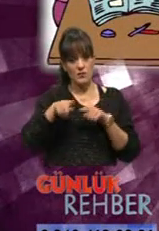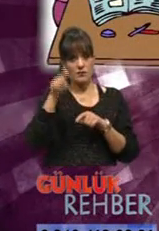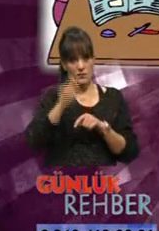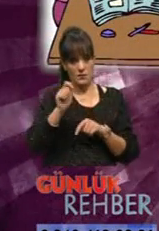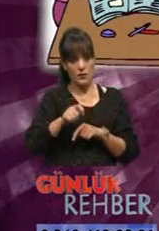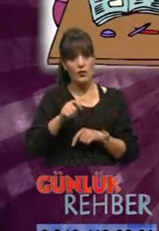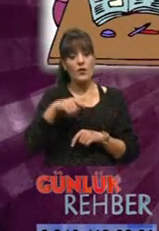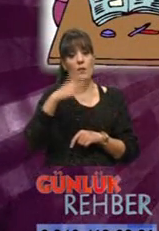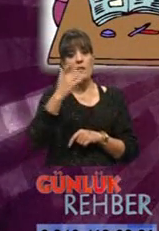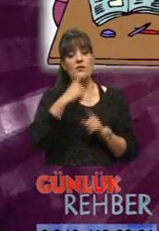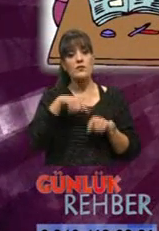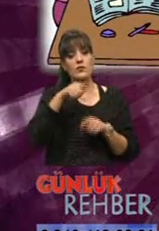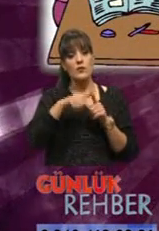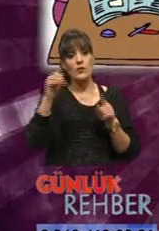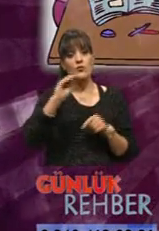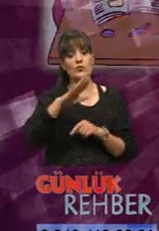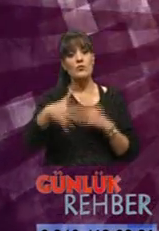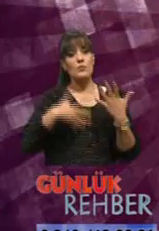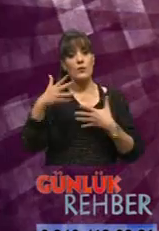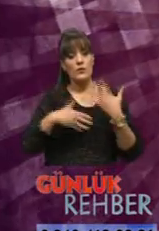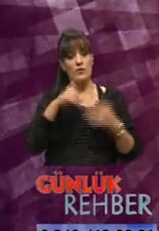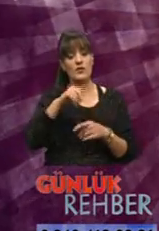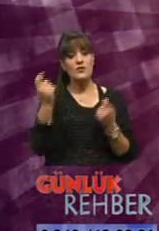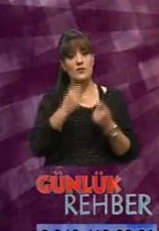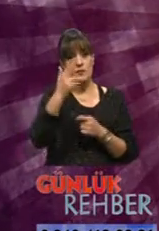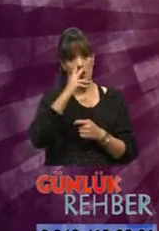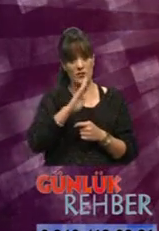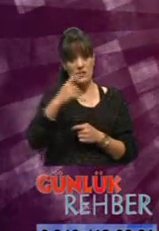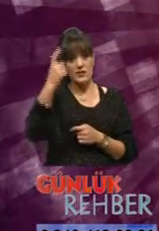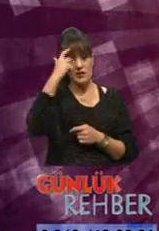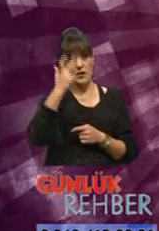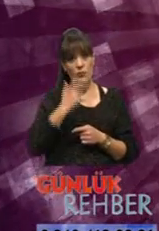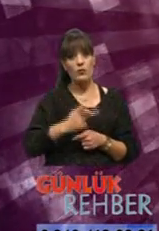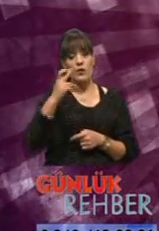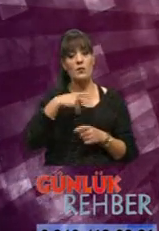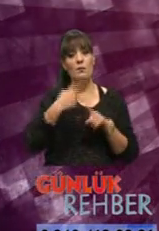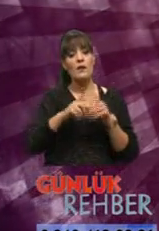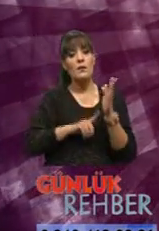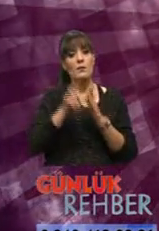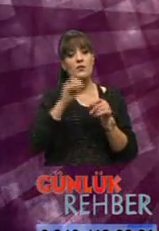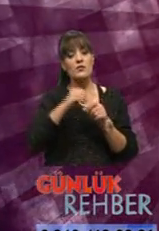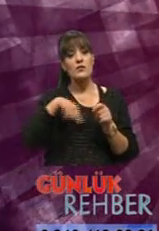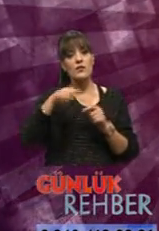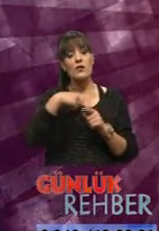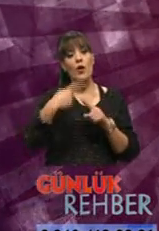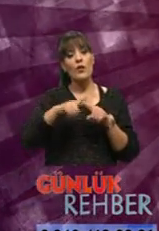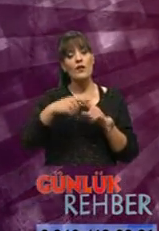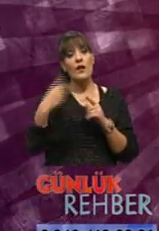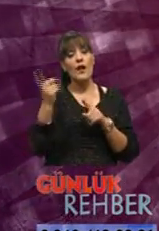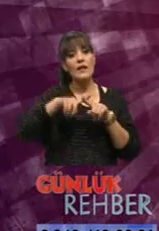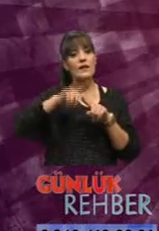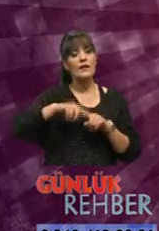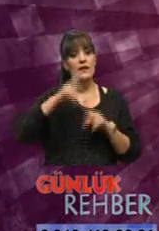yürütülüyor. 5 yıl süresince çocukların motivasyonları, çalışma alışkanlıkları ve zeka puanlarının matematik başarıları üzerindeki ortaklaşa